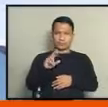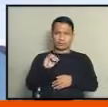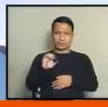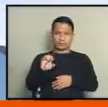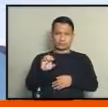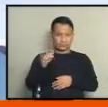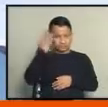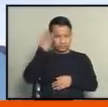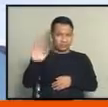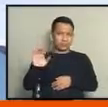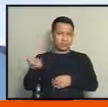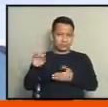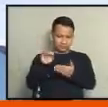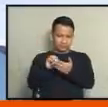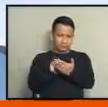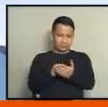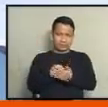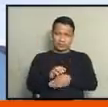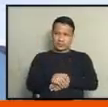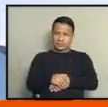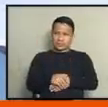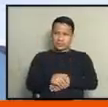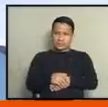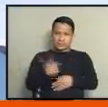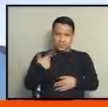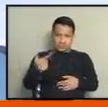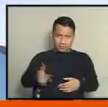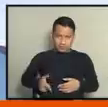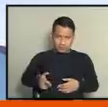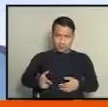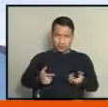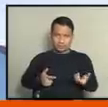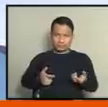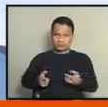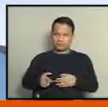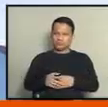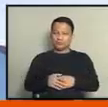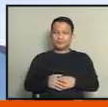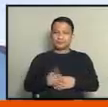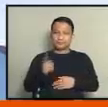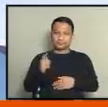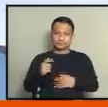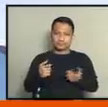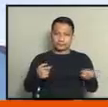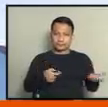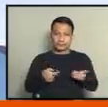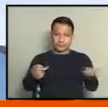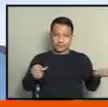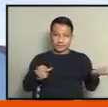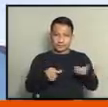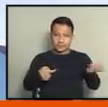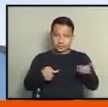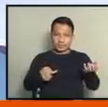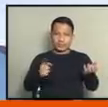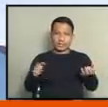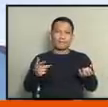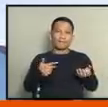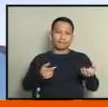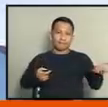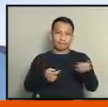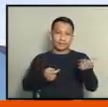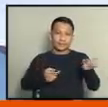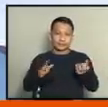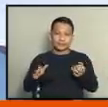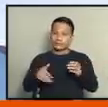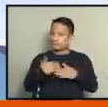Yung po sa kanila, sir. Meron ba kayong barrel? Meron po, sir. Okay. Shotgun. Shotgun? Opo, sir. O,